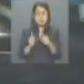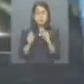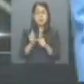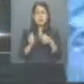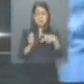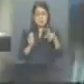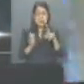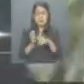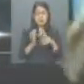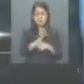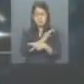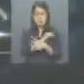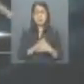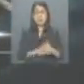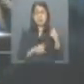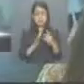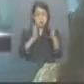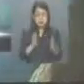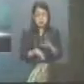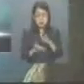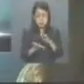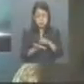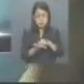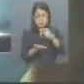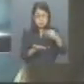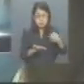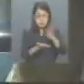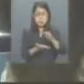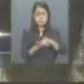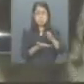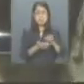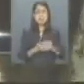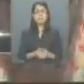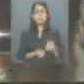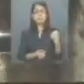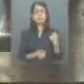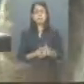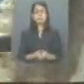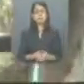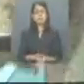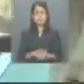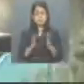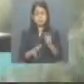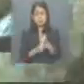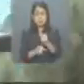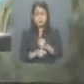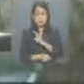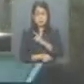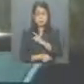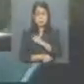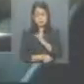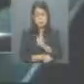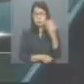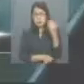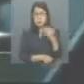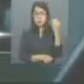ากนี้ยังติดตั้งกล่องเก็บข้อมูลเพื่อบันทึกข้อมูลการเกิดแผ่นดินไหวแต่ละครั้งโดยเจ้าหน้าที่จะต้องเก็บข้อมูลทุกๆวันก่อนน